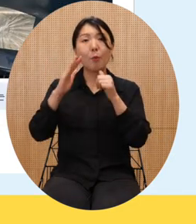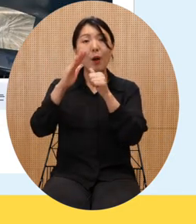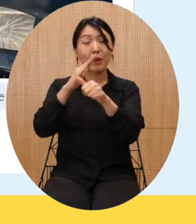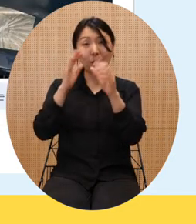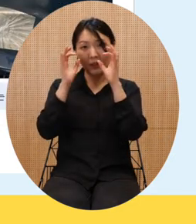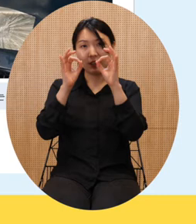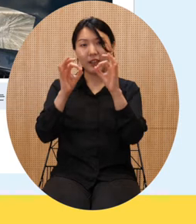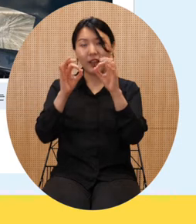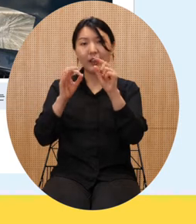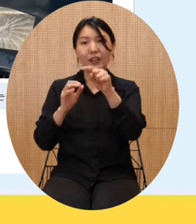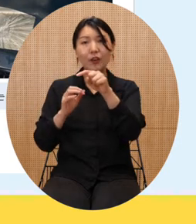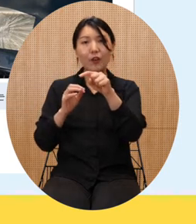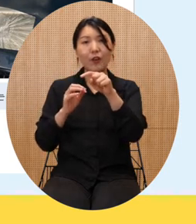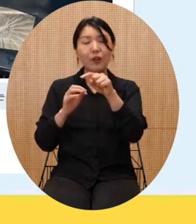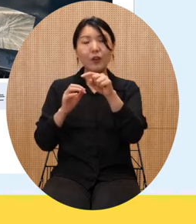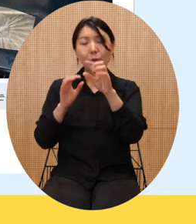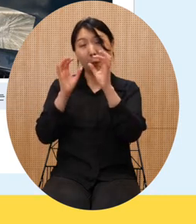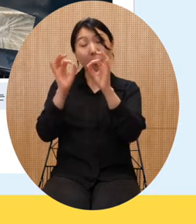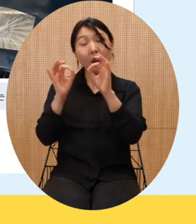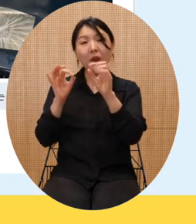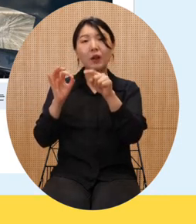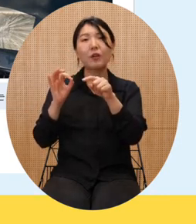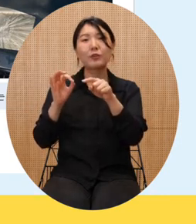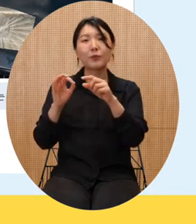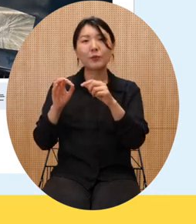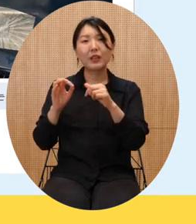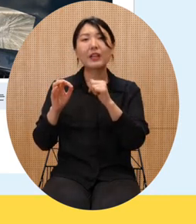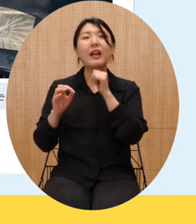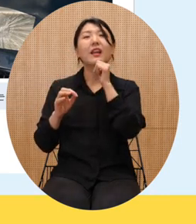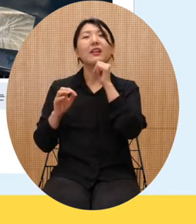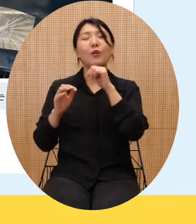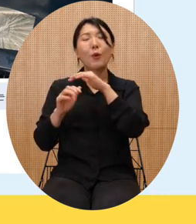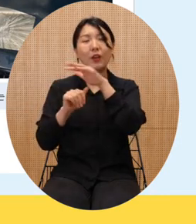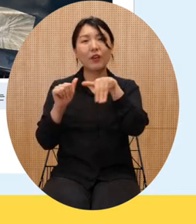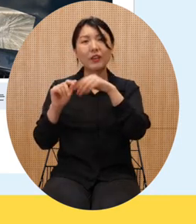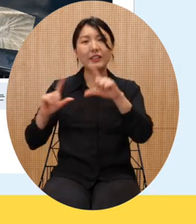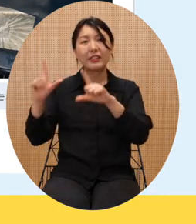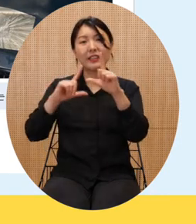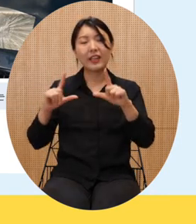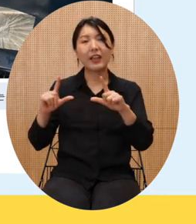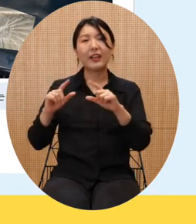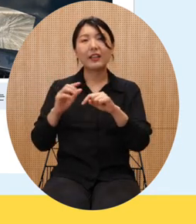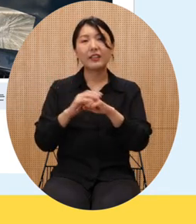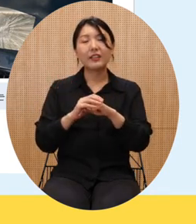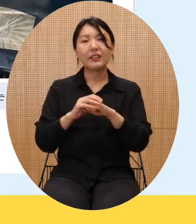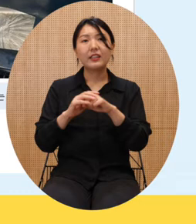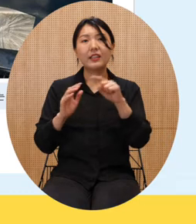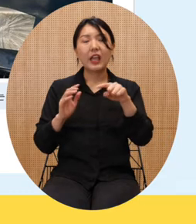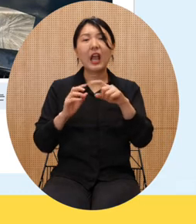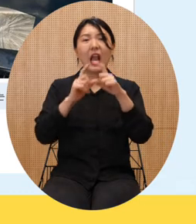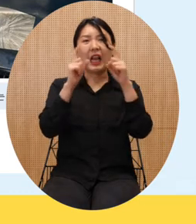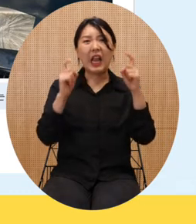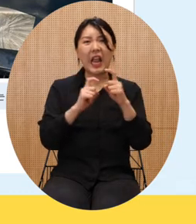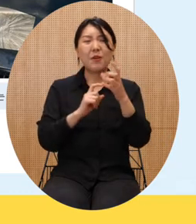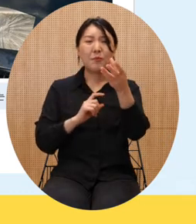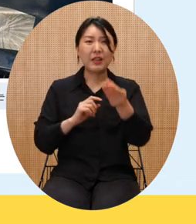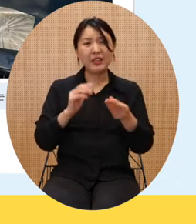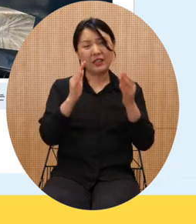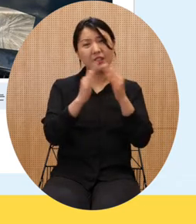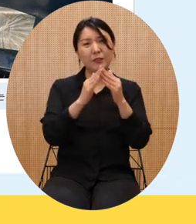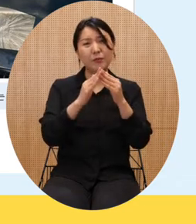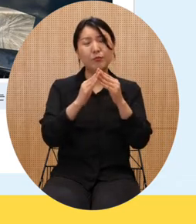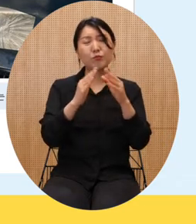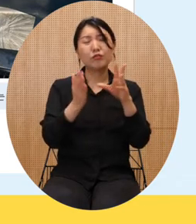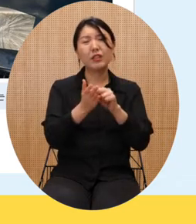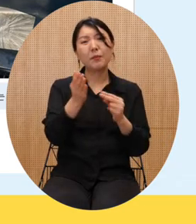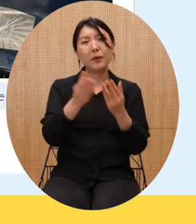가구들은 이거는 굉장히 좀 열악한 환경에 사시는데, 이 부분들에 대한,